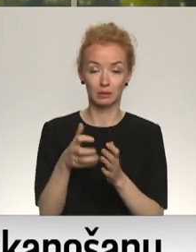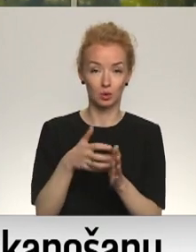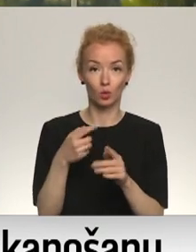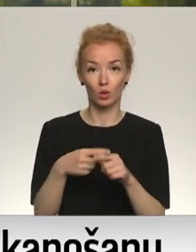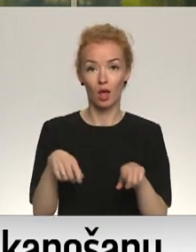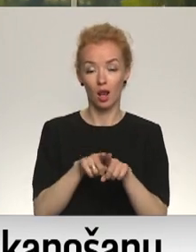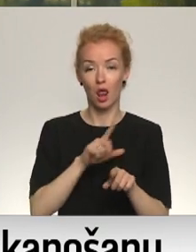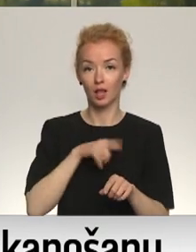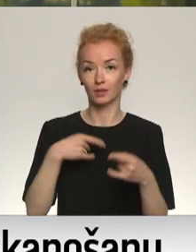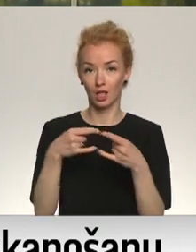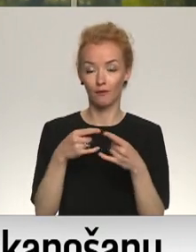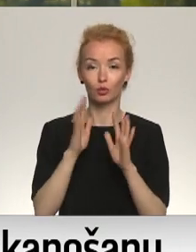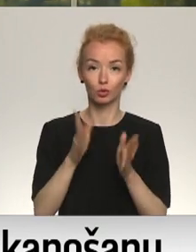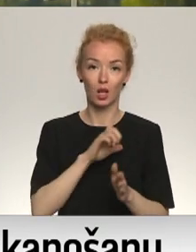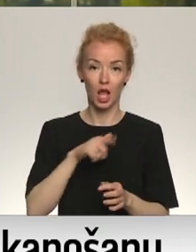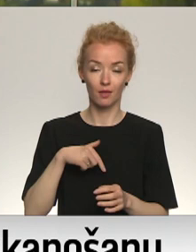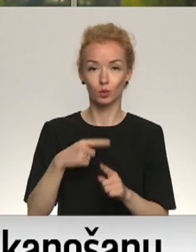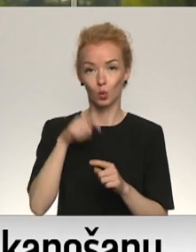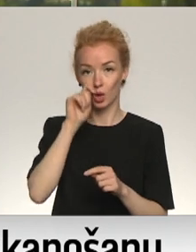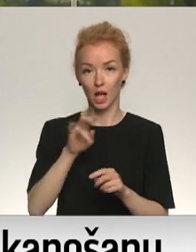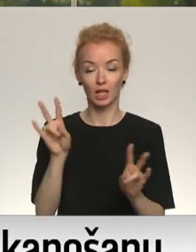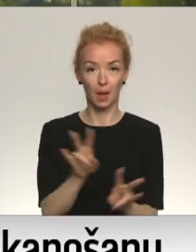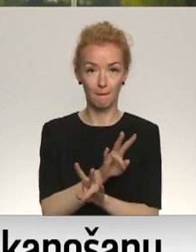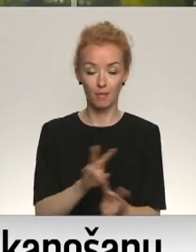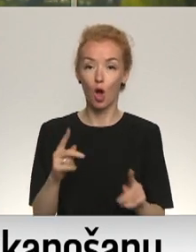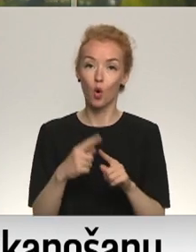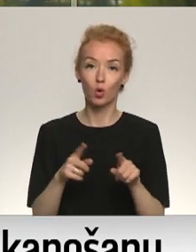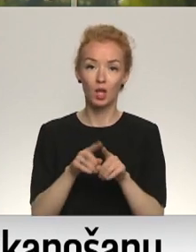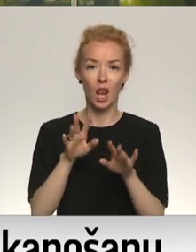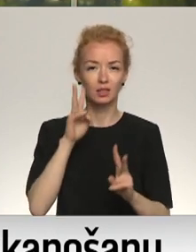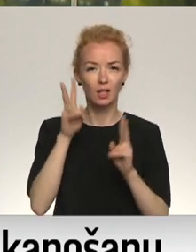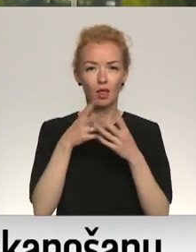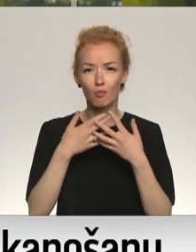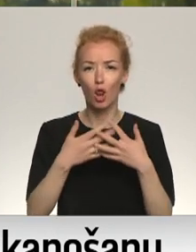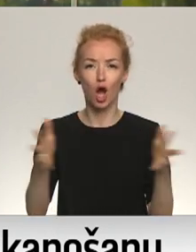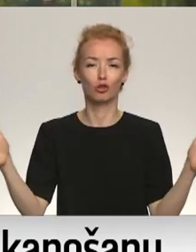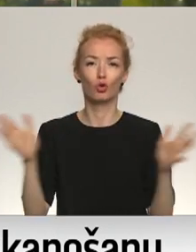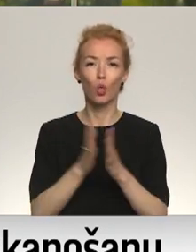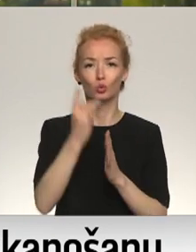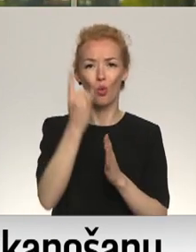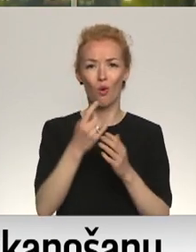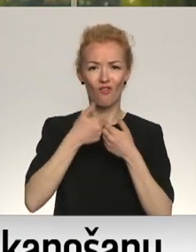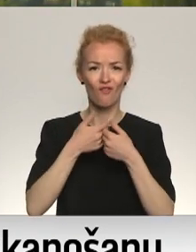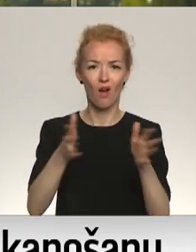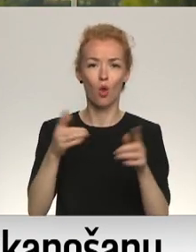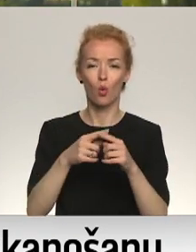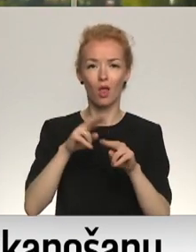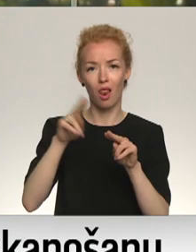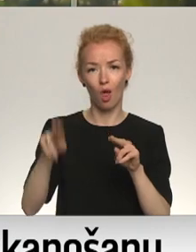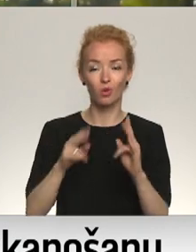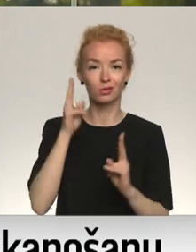televīzija atskaņos Latvijas un Ukrainas himnu. Un lai tās izskanētu plaši un skaļi, cilvēki aicināt atvērt logus un ļaut himnas